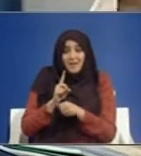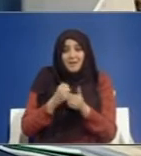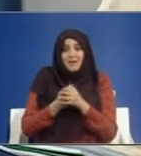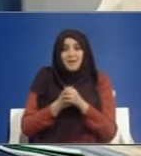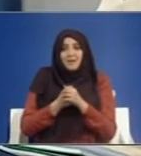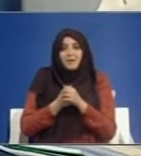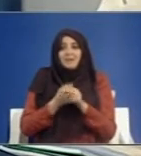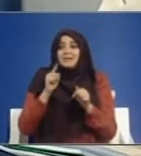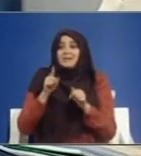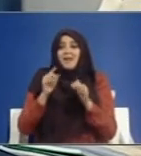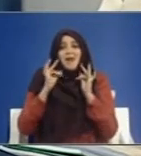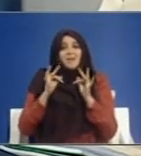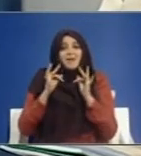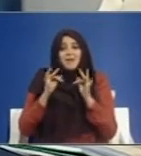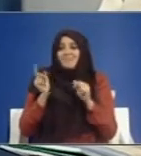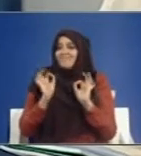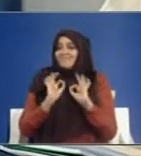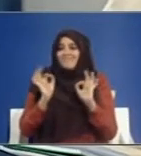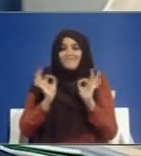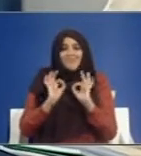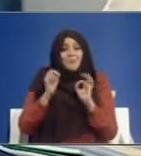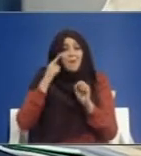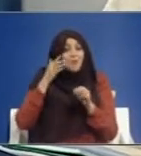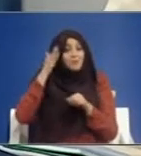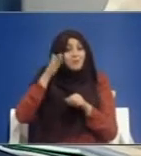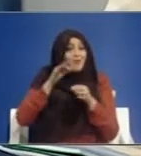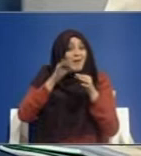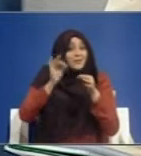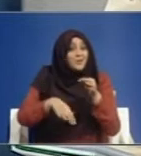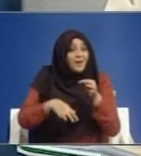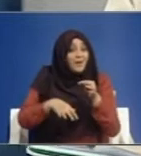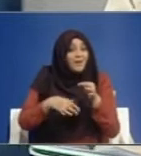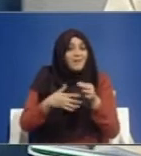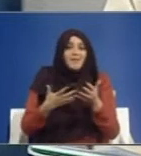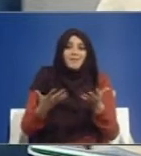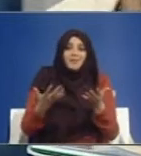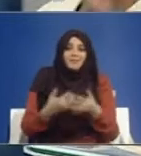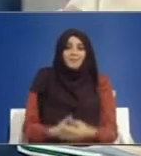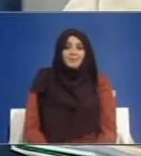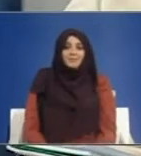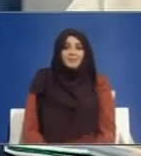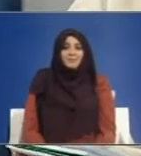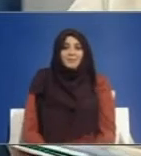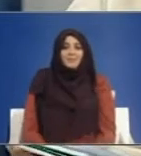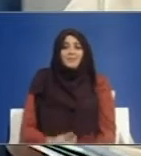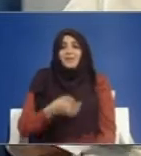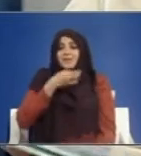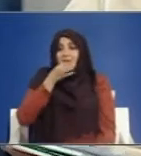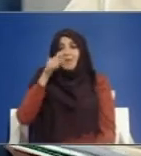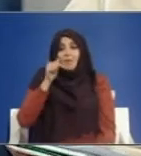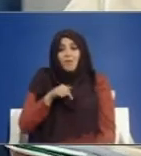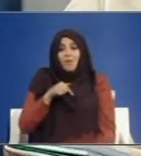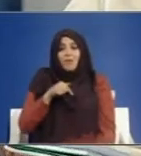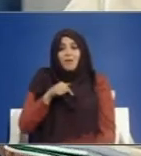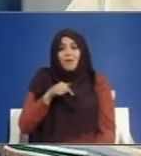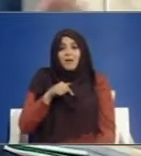إذن المسألة راه ما كانش فيه تقدير المآلات وتقدير العواقب. إذن لازم المسؤول